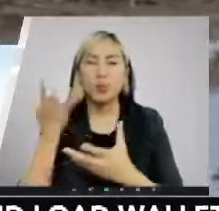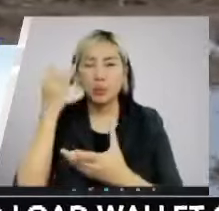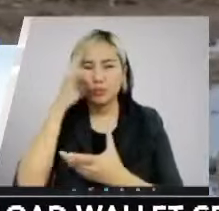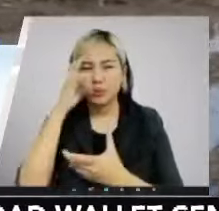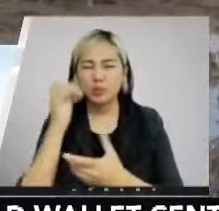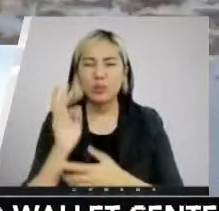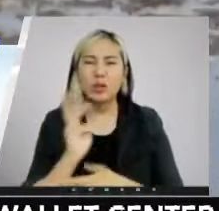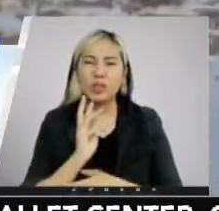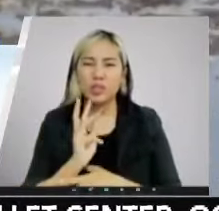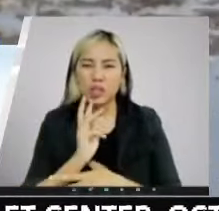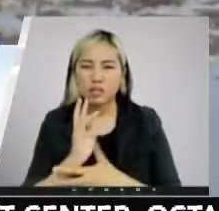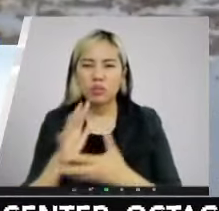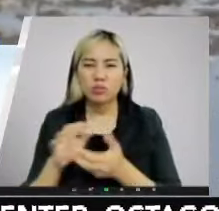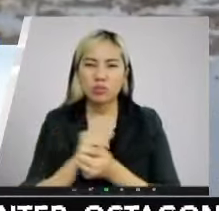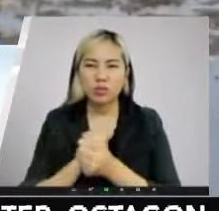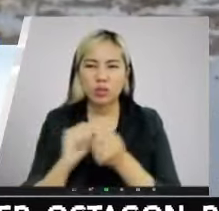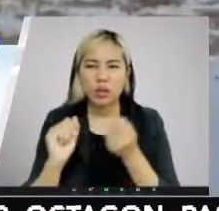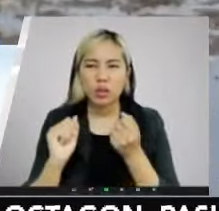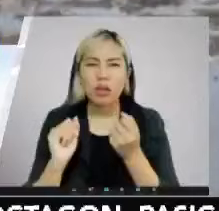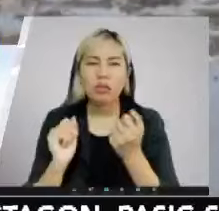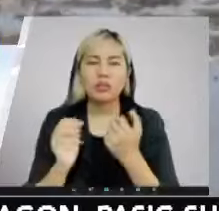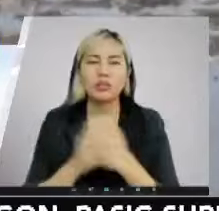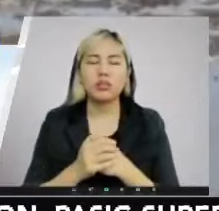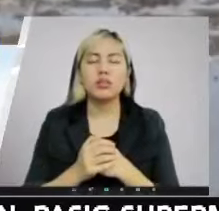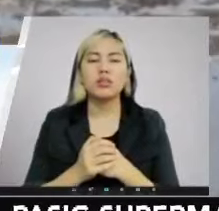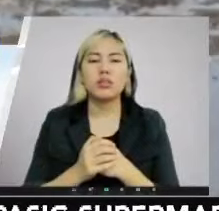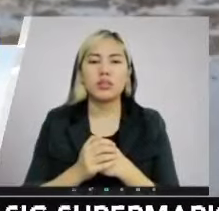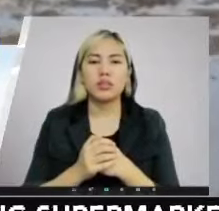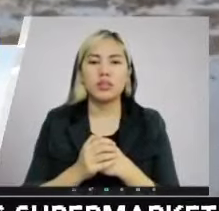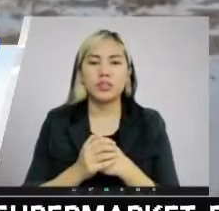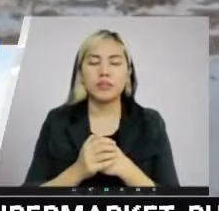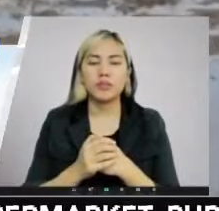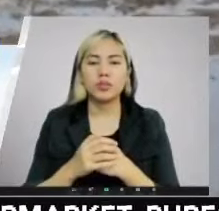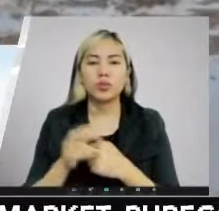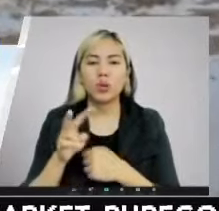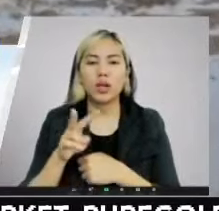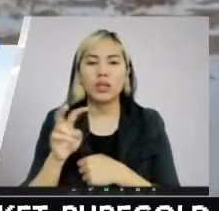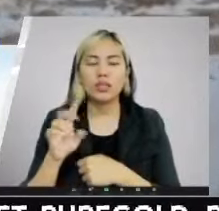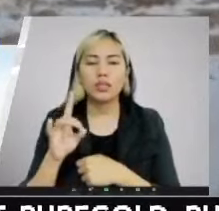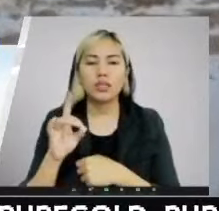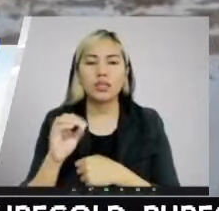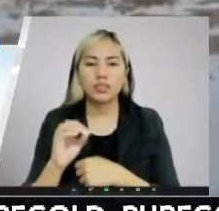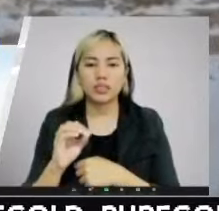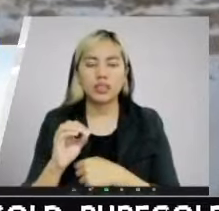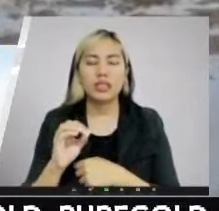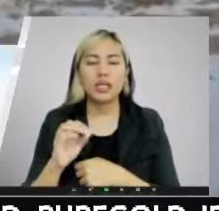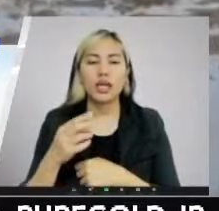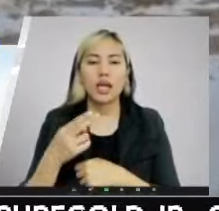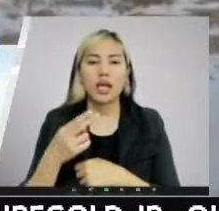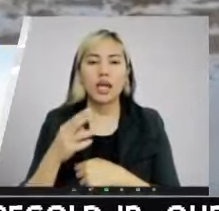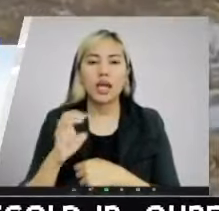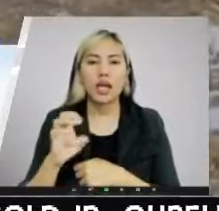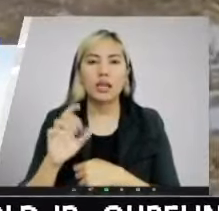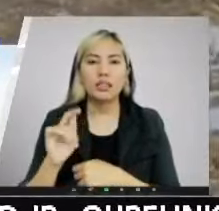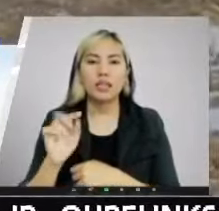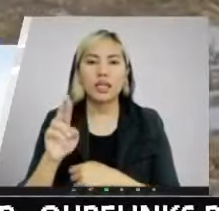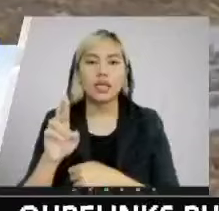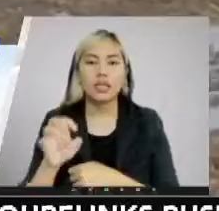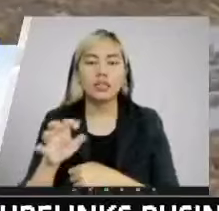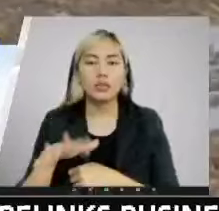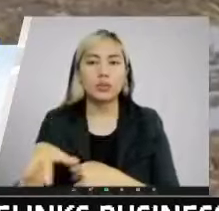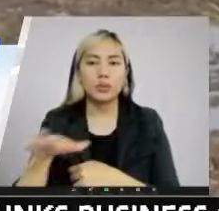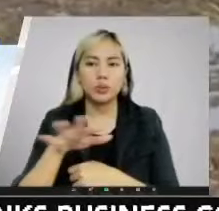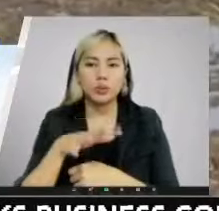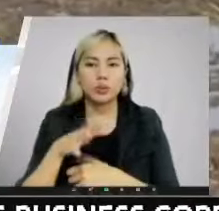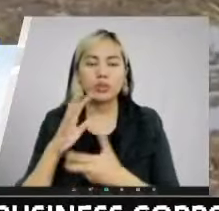of July 16, umabot sa 280 hectares na palayan ang nasira, 110 hectares din para sa gulayan